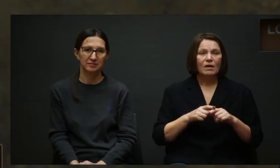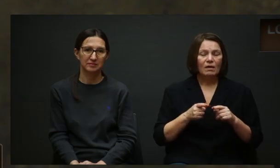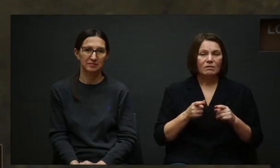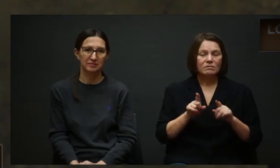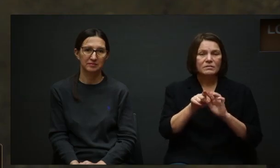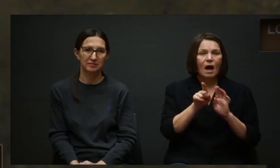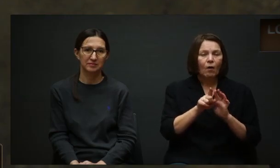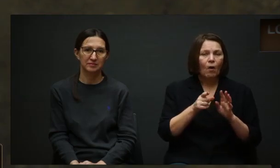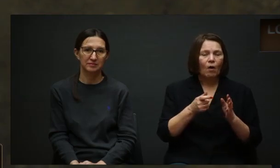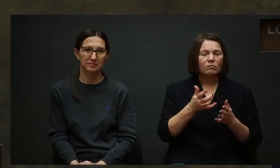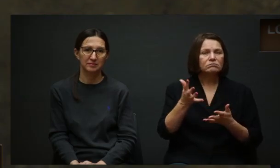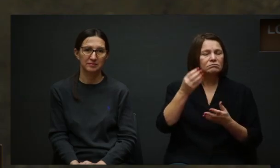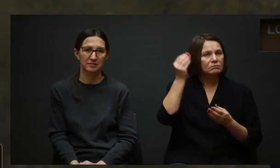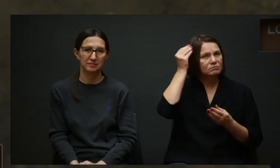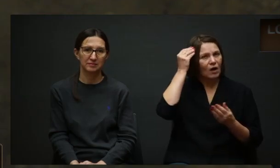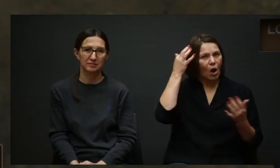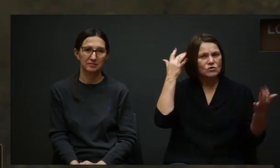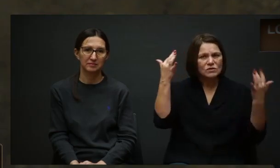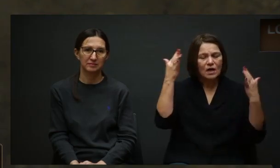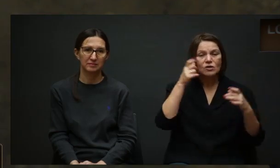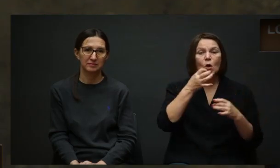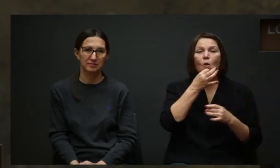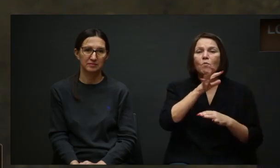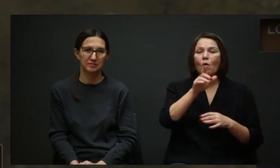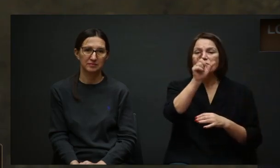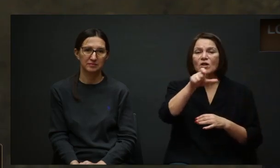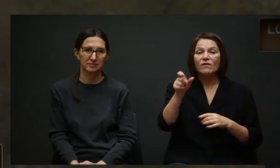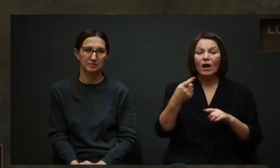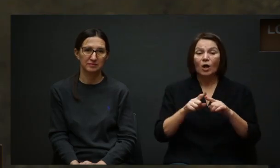который есть у любого человека, который сюда приходит